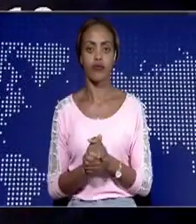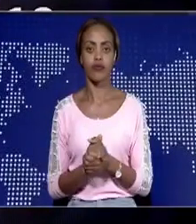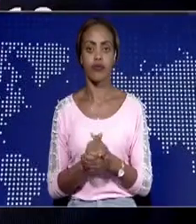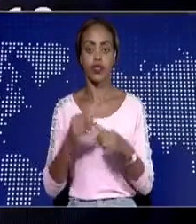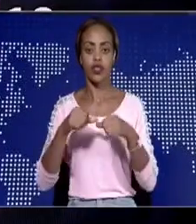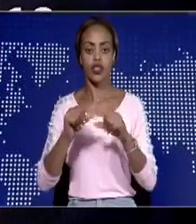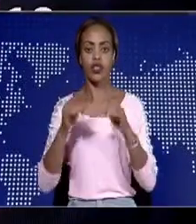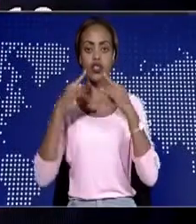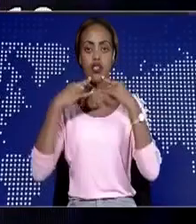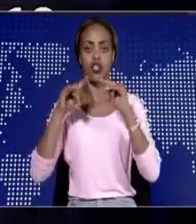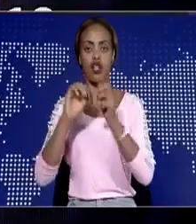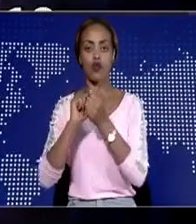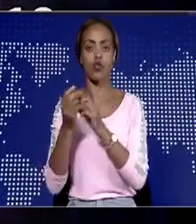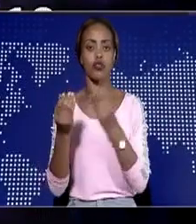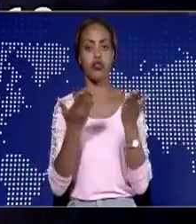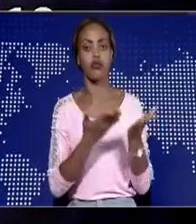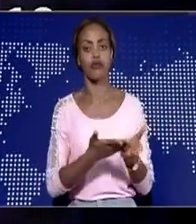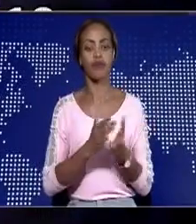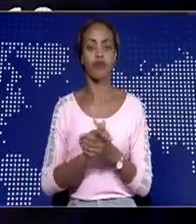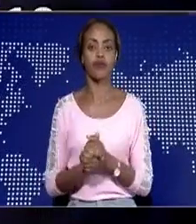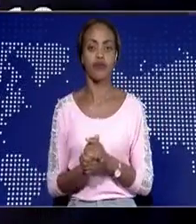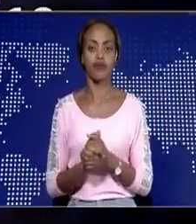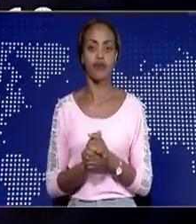أنت نغط الدماء تصوات سبورت قرب يوم تعمي مسلا